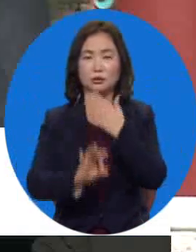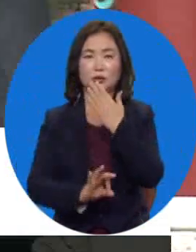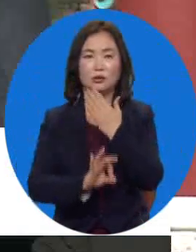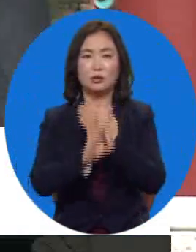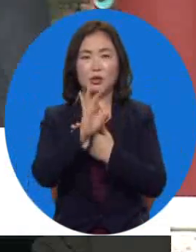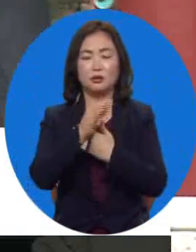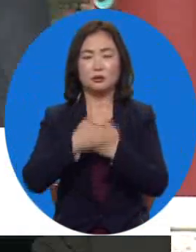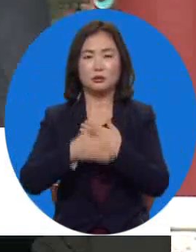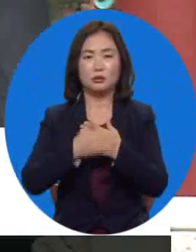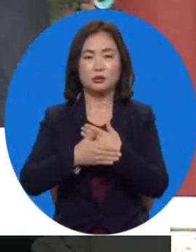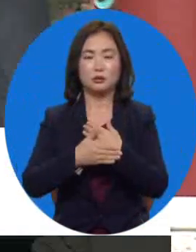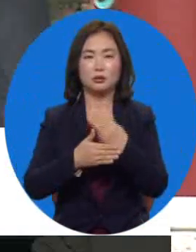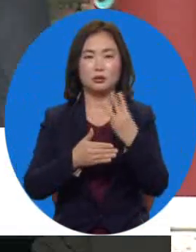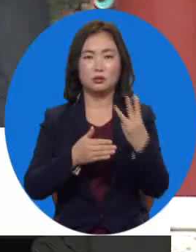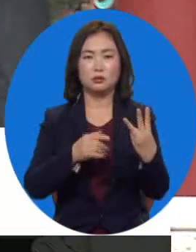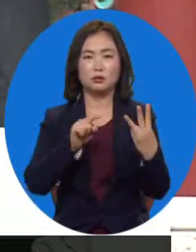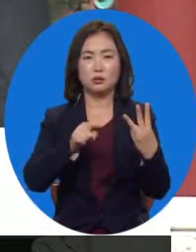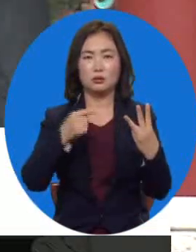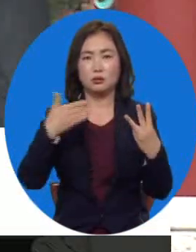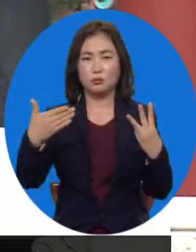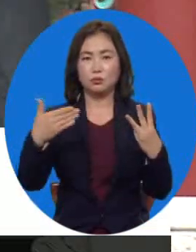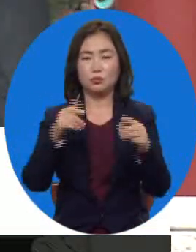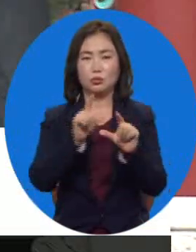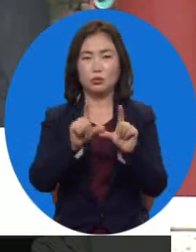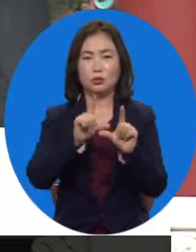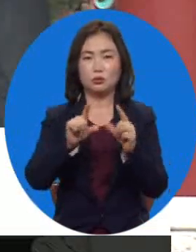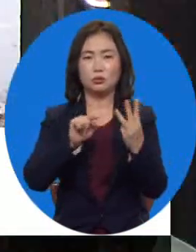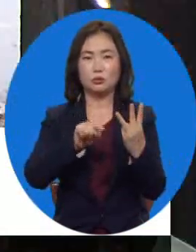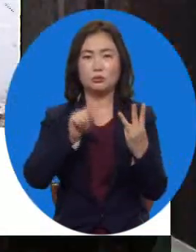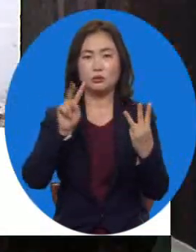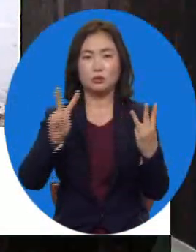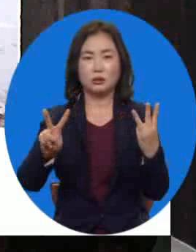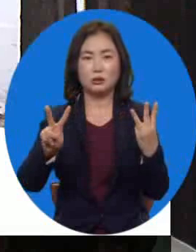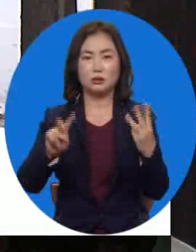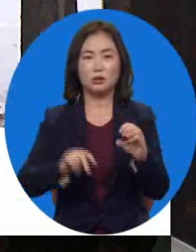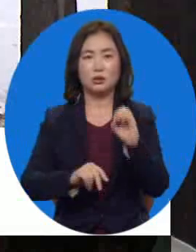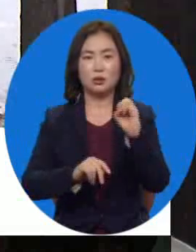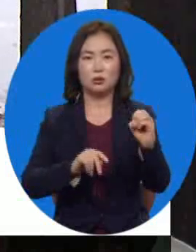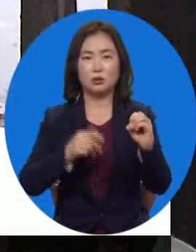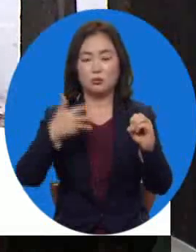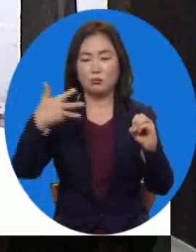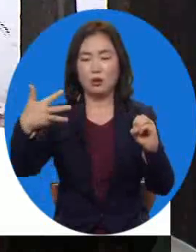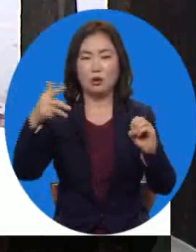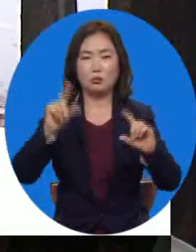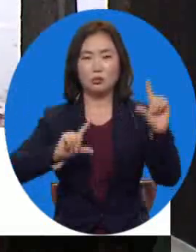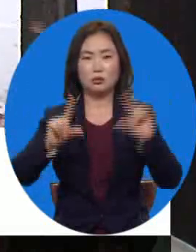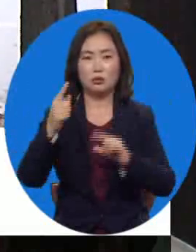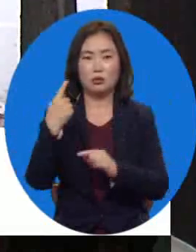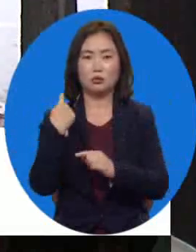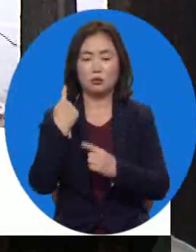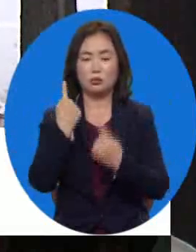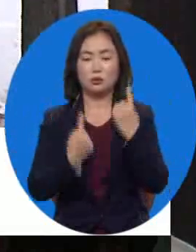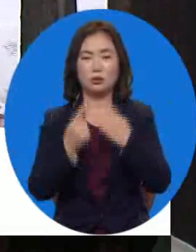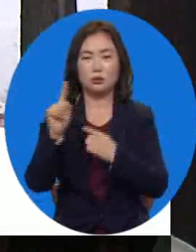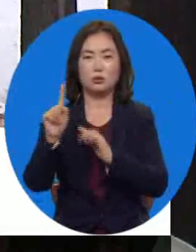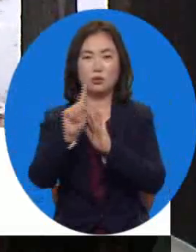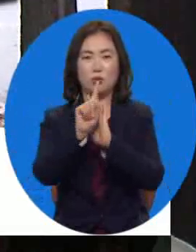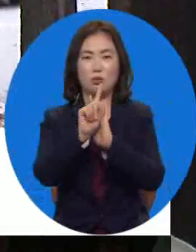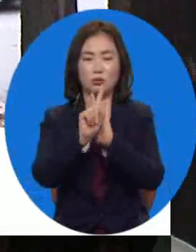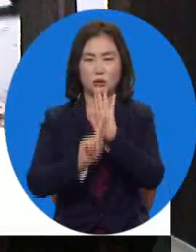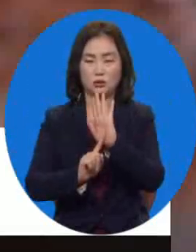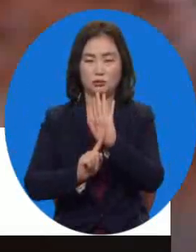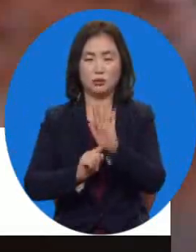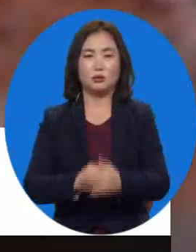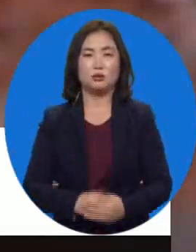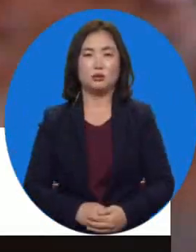되겠습니다 오늘 아침 최저기온은 대구가 3점 구도 안동이 3.2 도 등 영도에서 팔도 분포로 어제보다 일도 과를